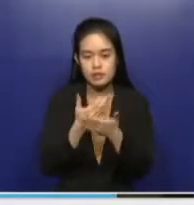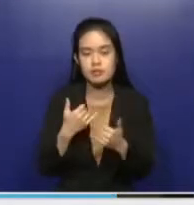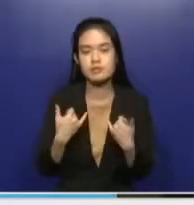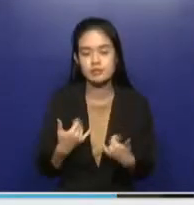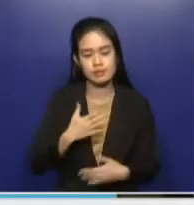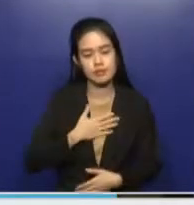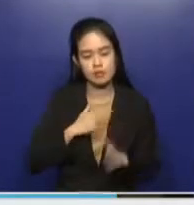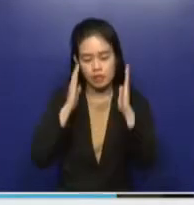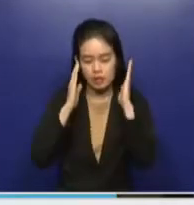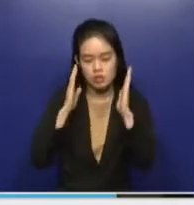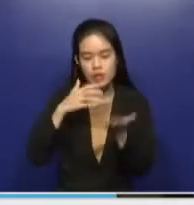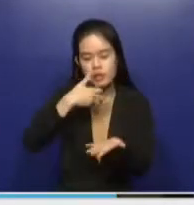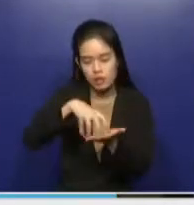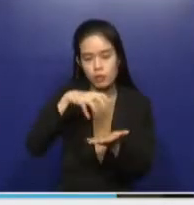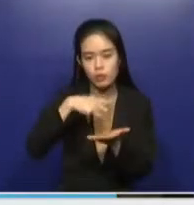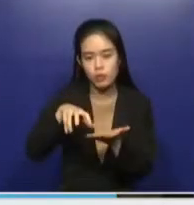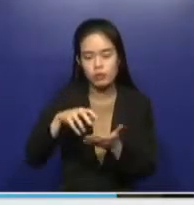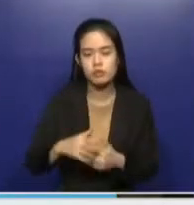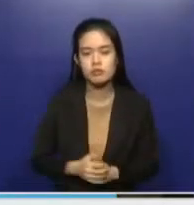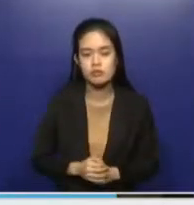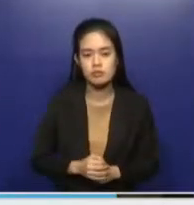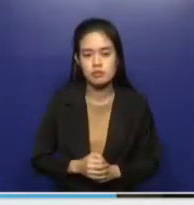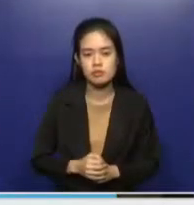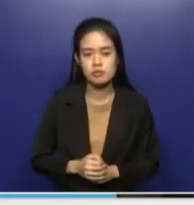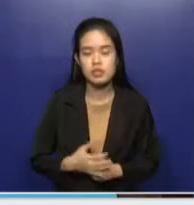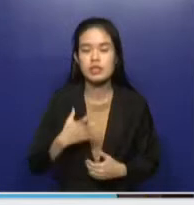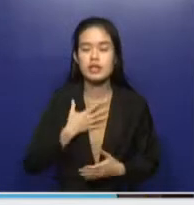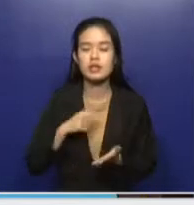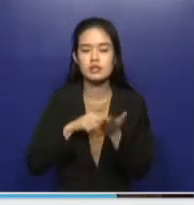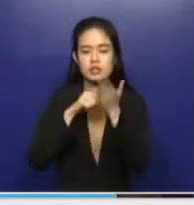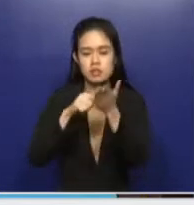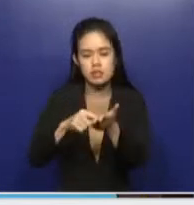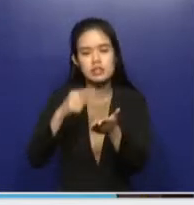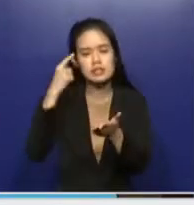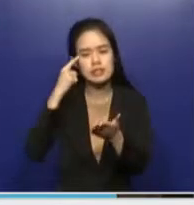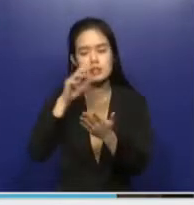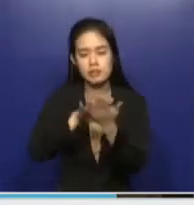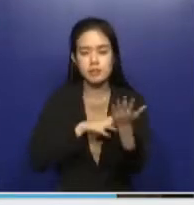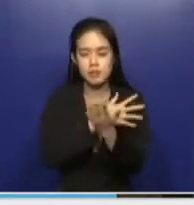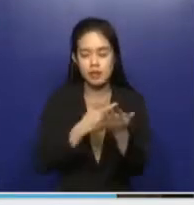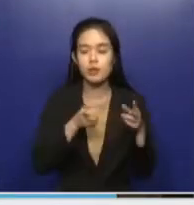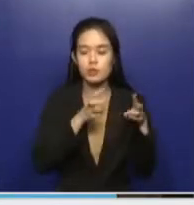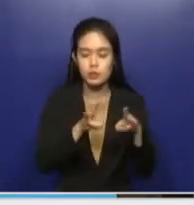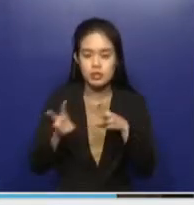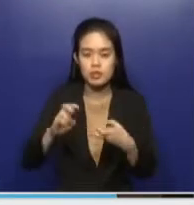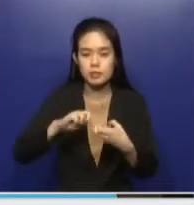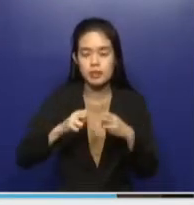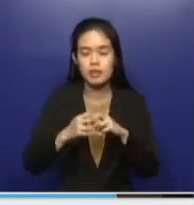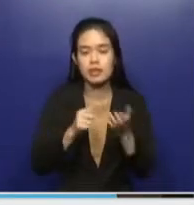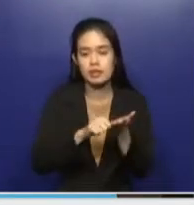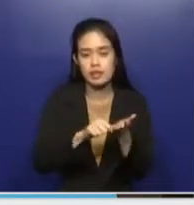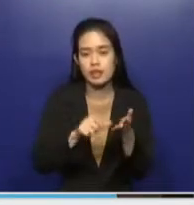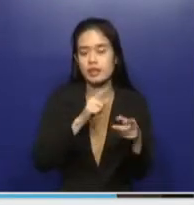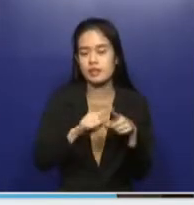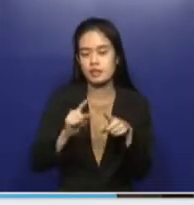ตั้งใจที่จะอภิปรายเพื่อที่จะเสนอแนวทางต่อท่านนายกรัฐมนตรีเ